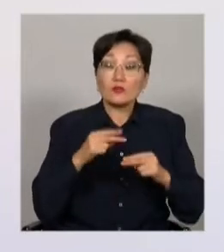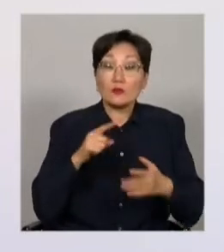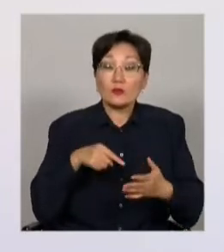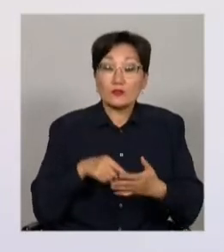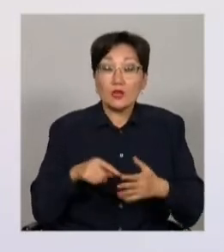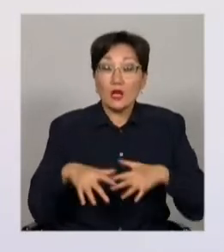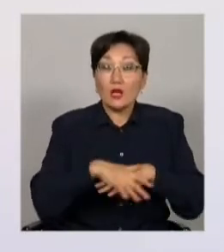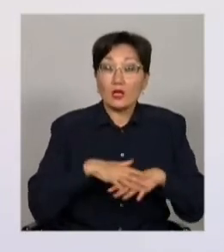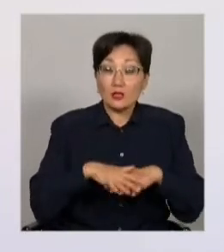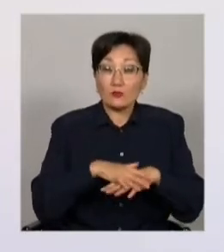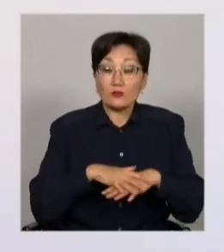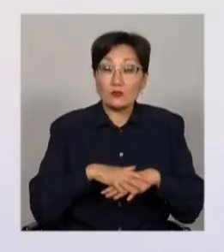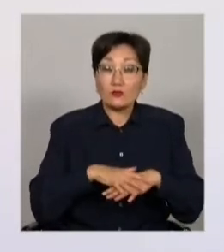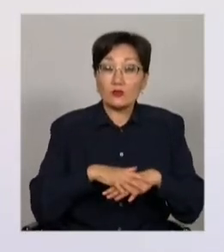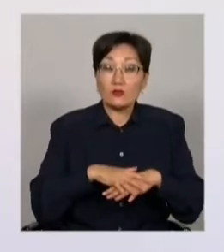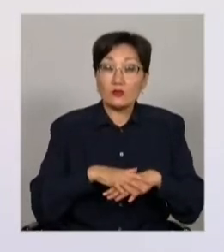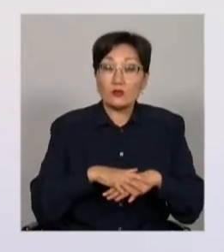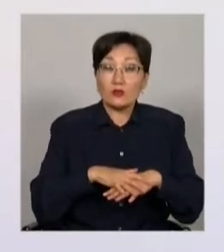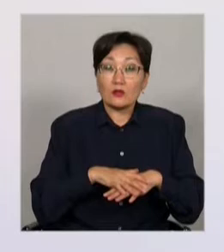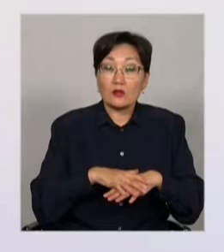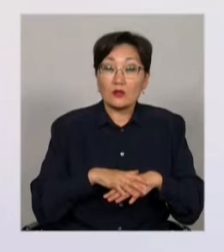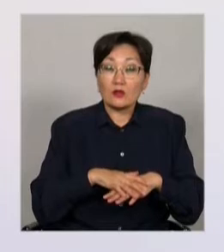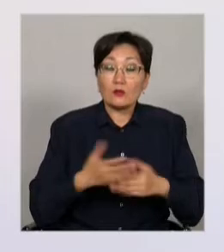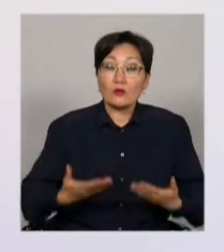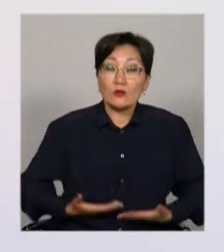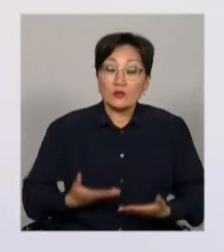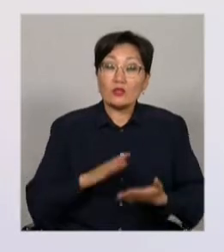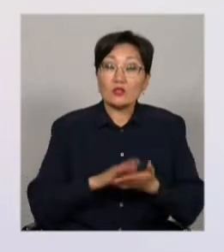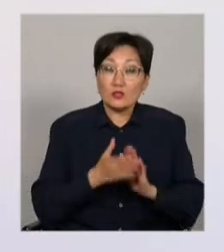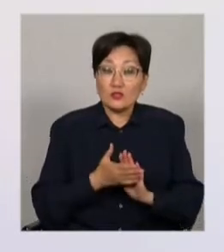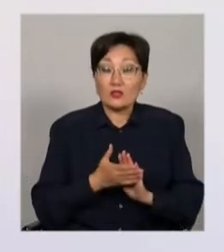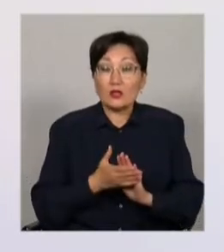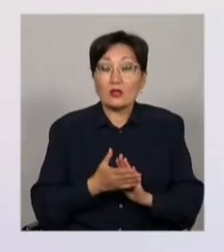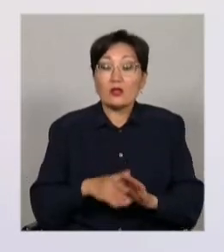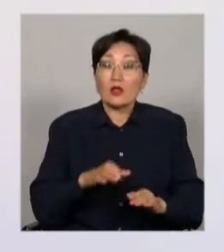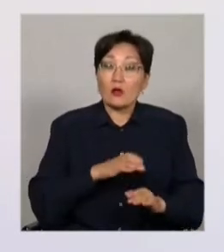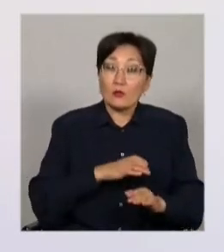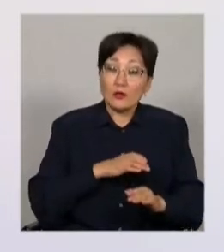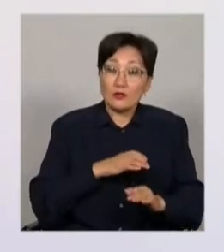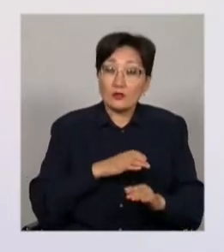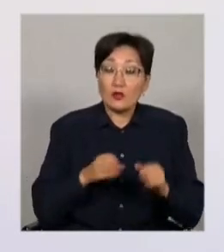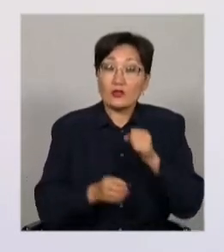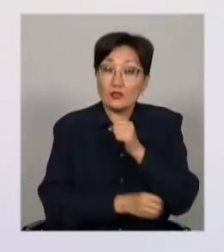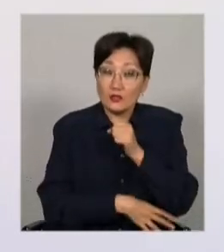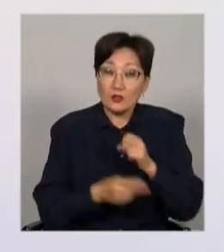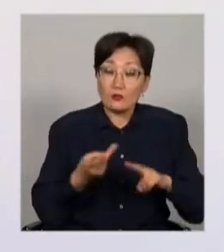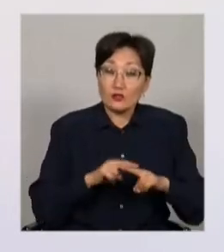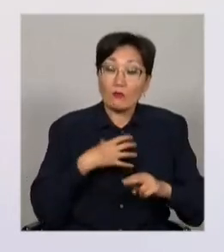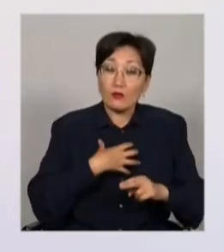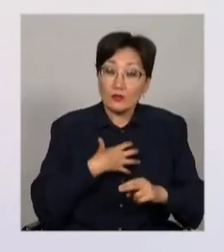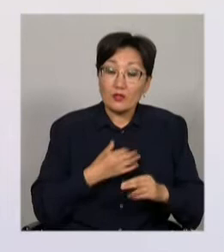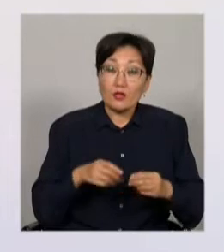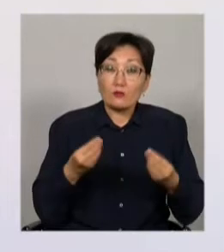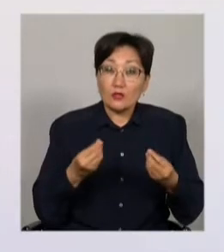біздің халқымыздың бақуаттылығы жайында, яғни олардың бай болуы, бай қуатты болуы біз үшін өте маңызды болу керек. Жалпы